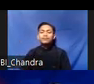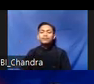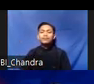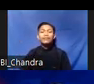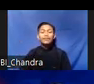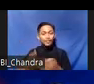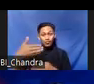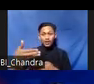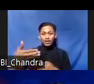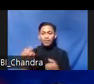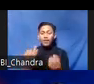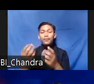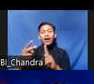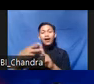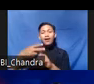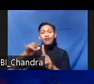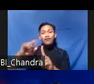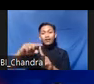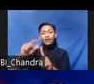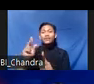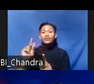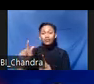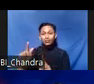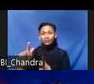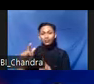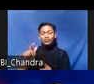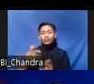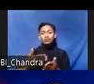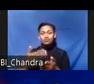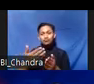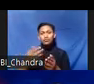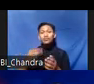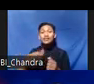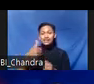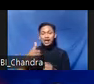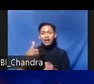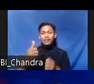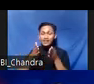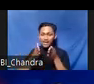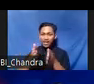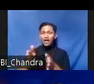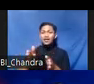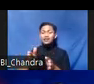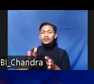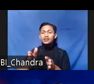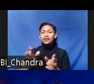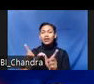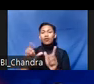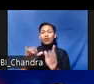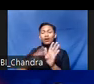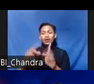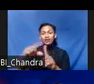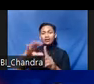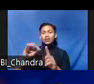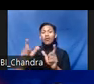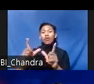ini beberapa fitur dari mendeley Yaitu dapat berjalan di Windows max ataupun Linux yang kedua integrasi Misalnya menggunakan word